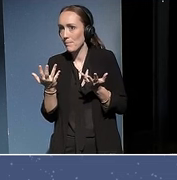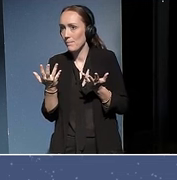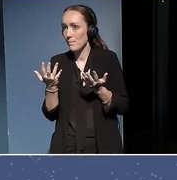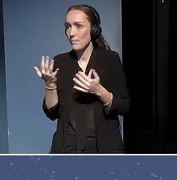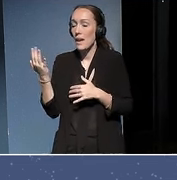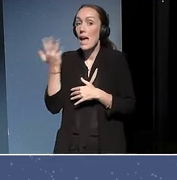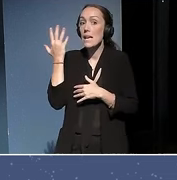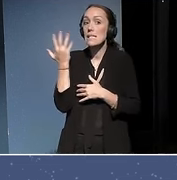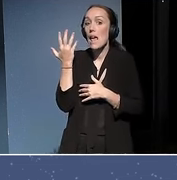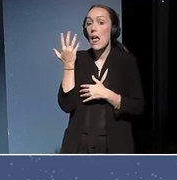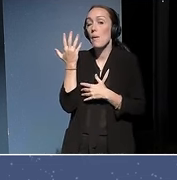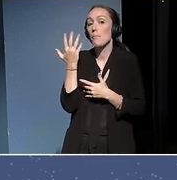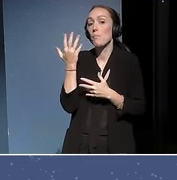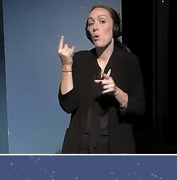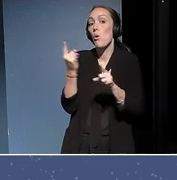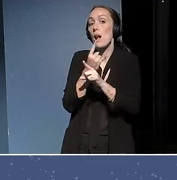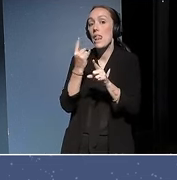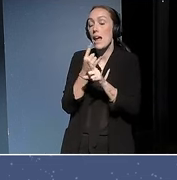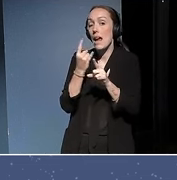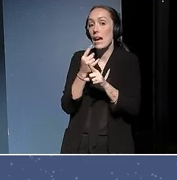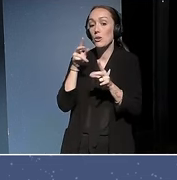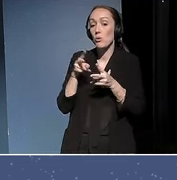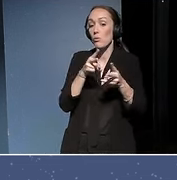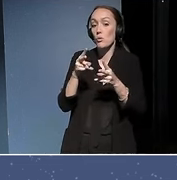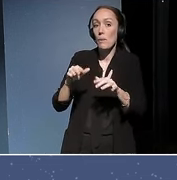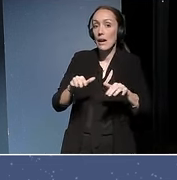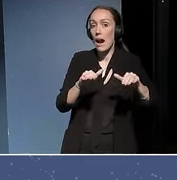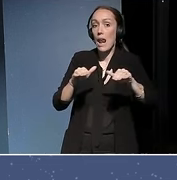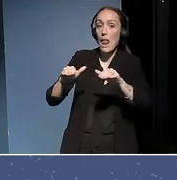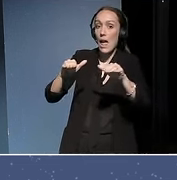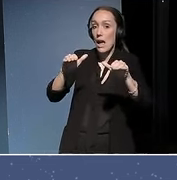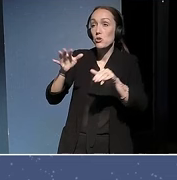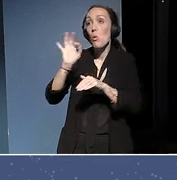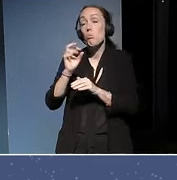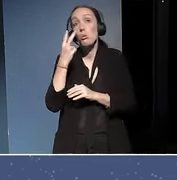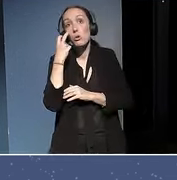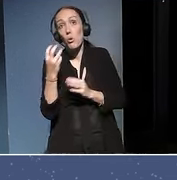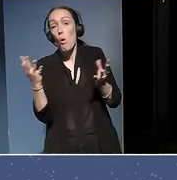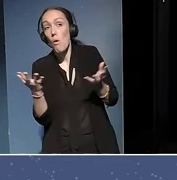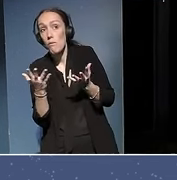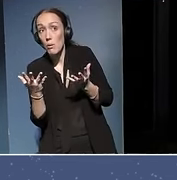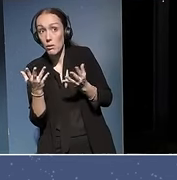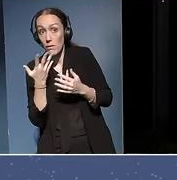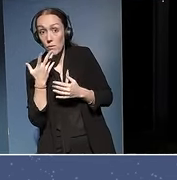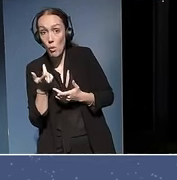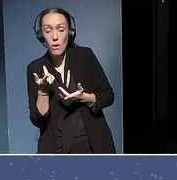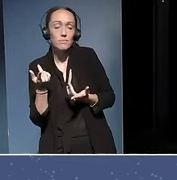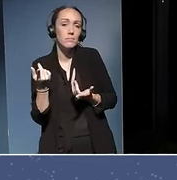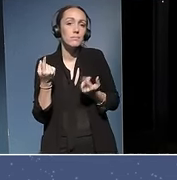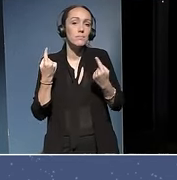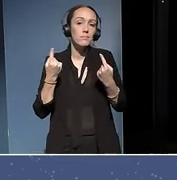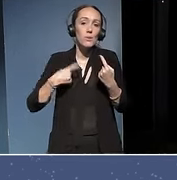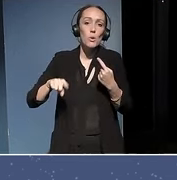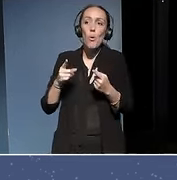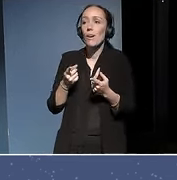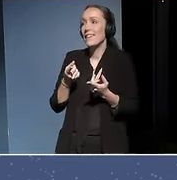trovare o trovare qualcosa anche o trovare qualcosa come facciamo a dire tutte queste cose che sembrano una battuta sembrano sembra che